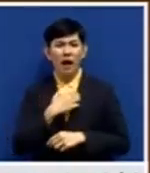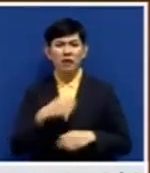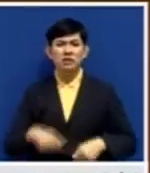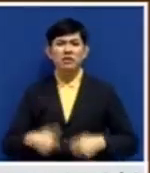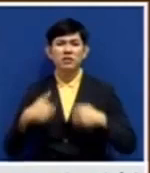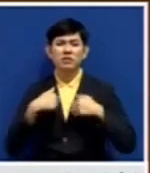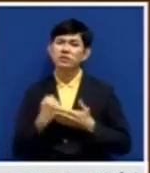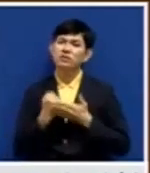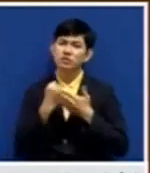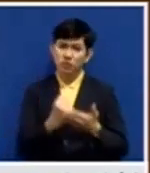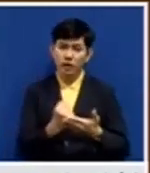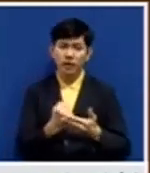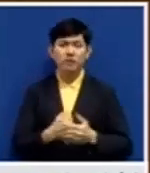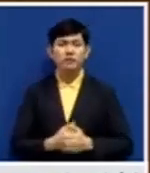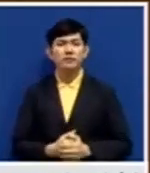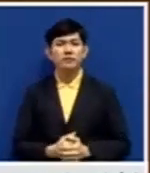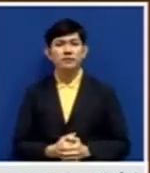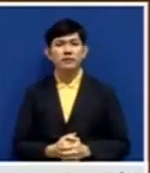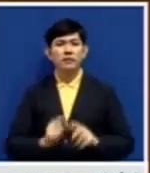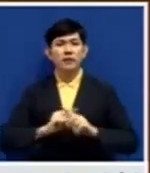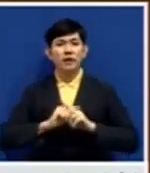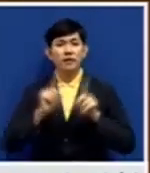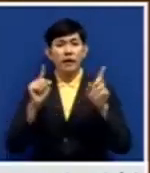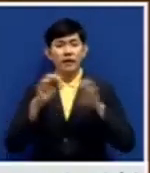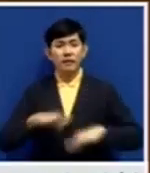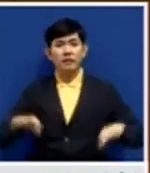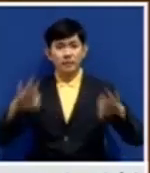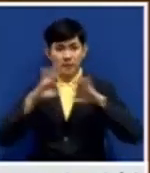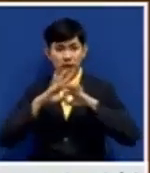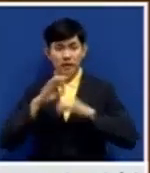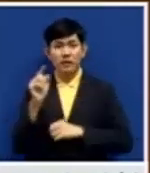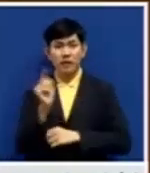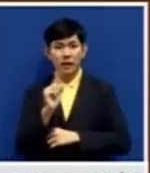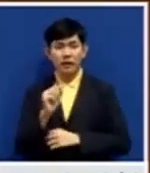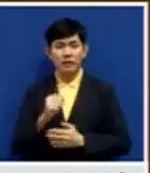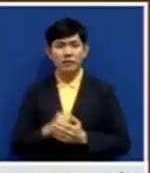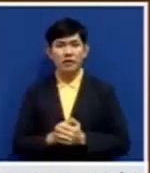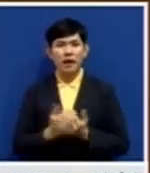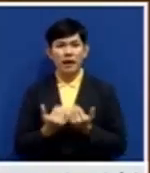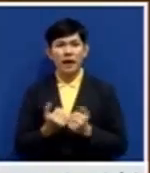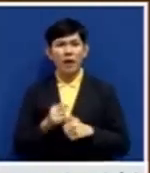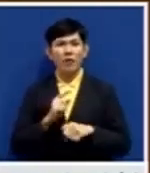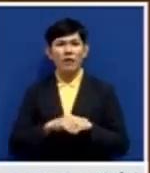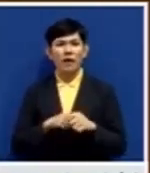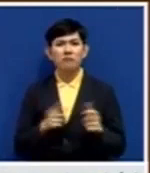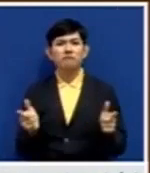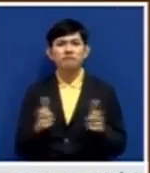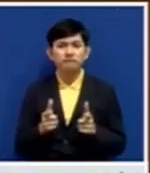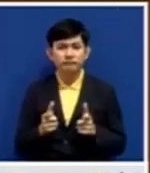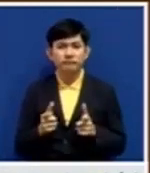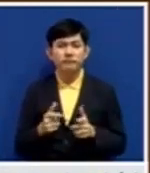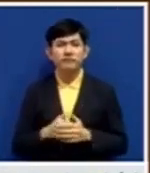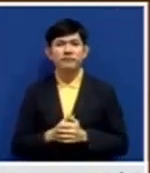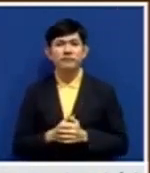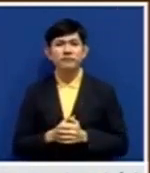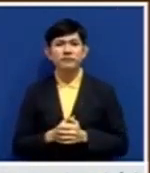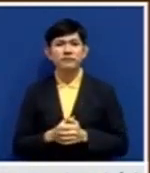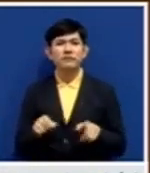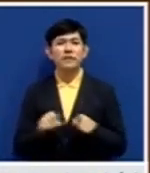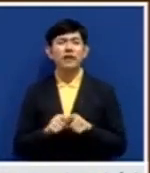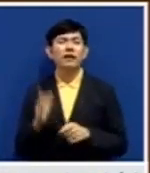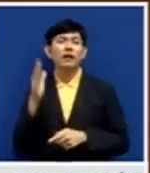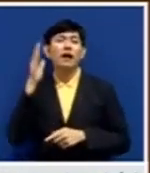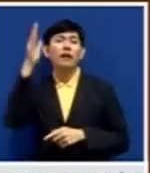ให้ได้แต่สิ่งสำคัญนะครับท่านไอ้พวกนี้ระยะสั้นทั้งนั้นอนาคตข้างหน้